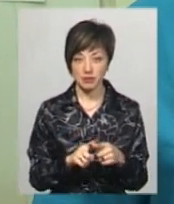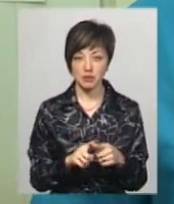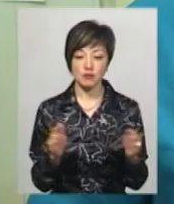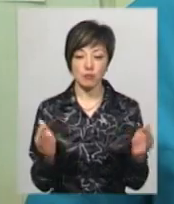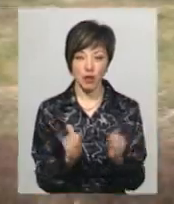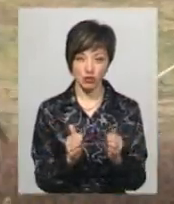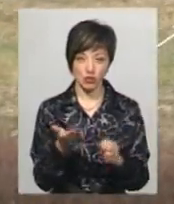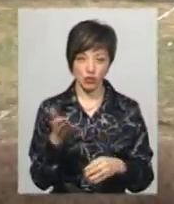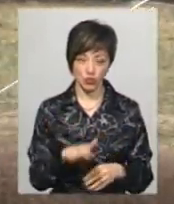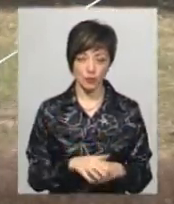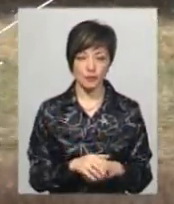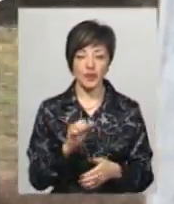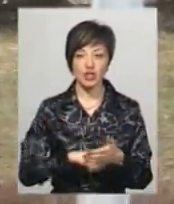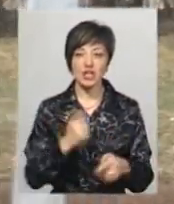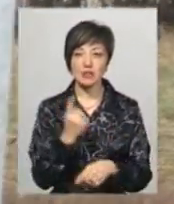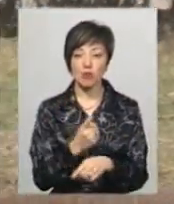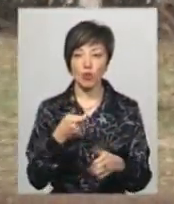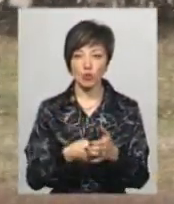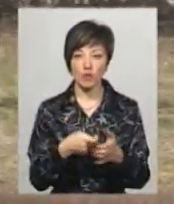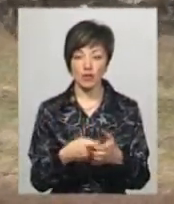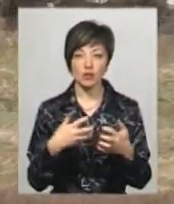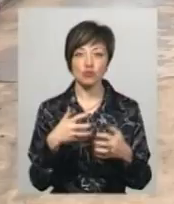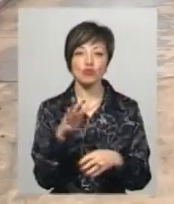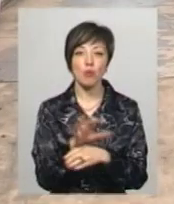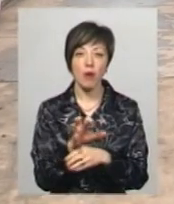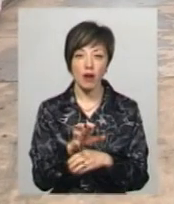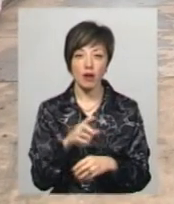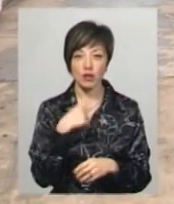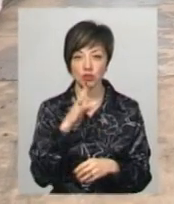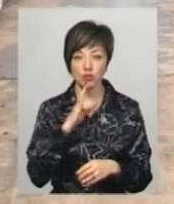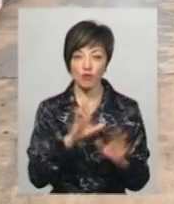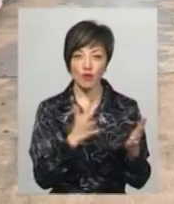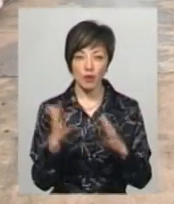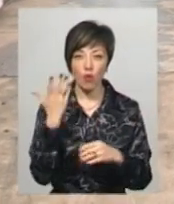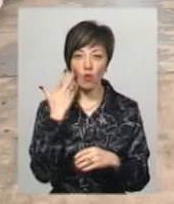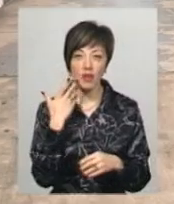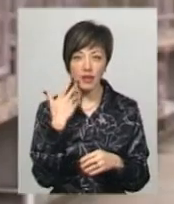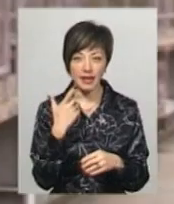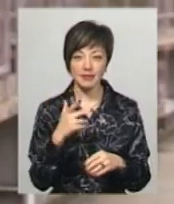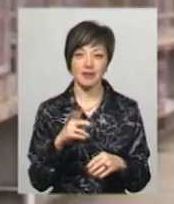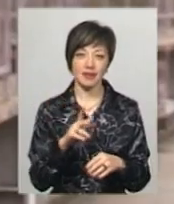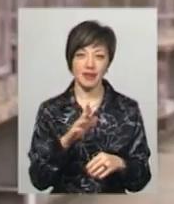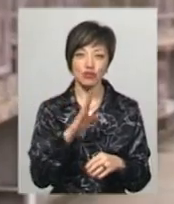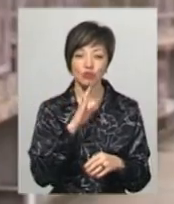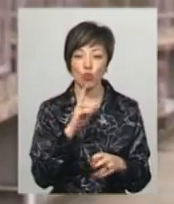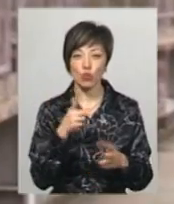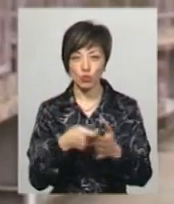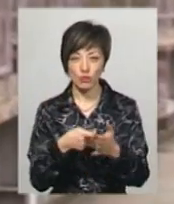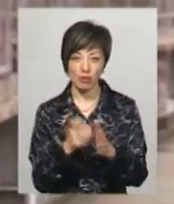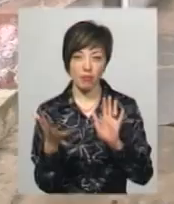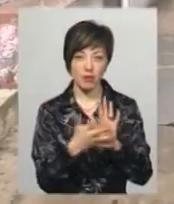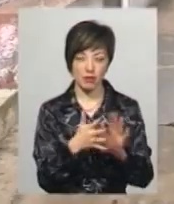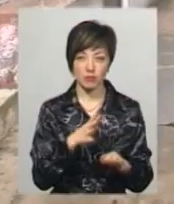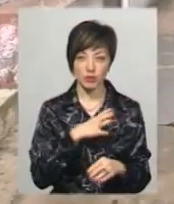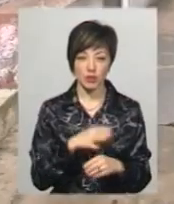йде зменшення. Через заборону годувати собак, каже волонтерка Марина Котович, бували випадки, коли на зоозахисників під час годування тварин